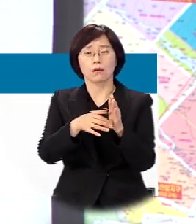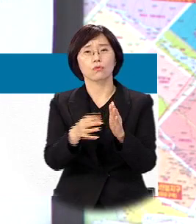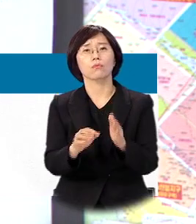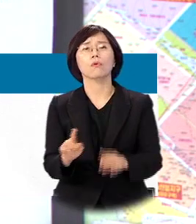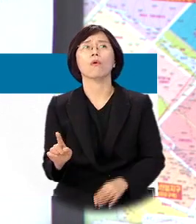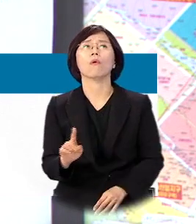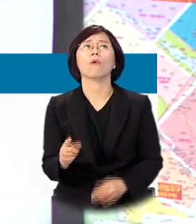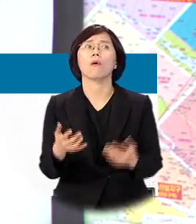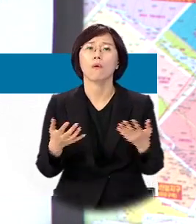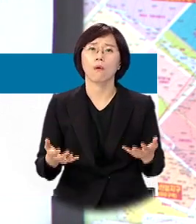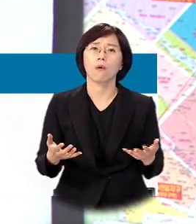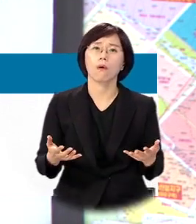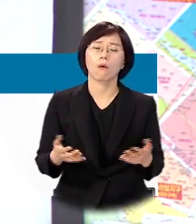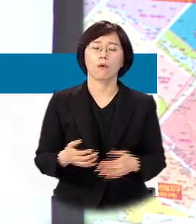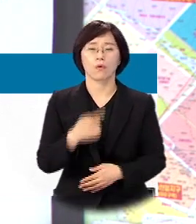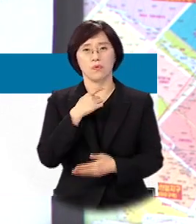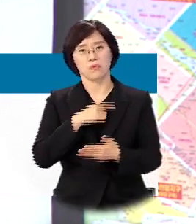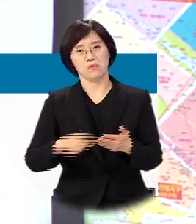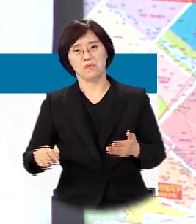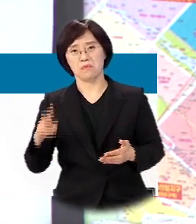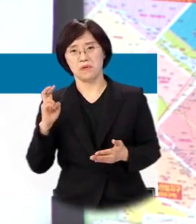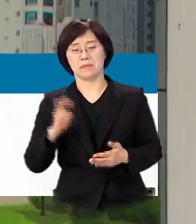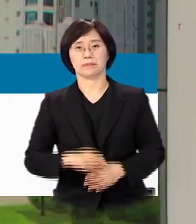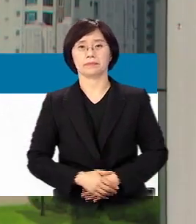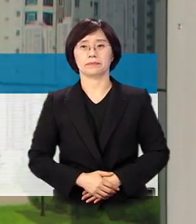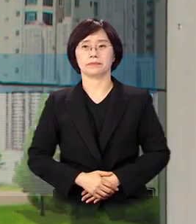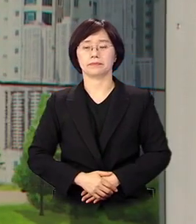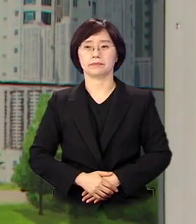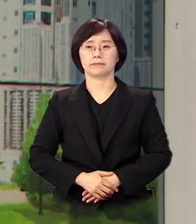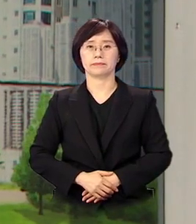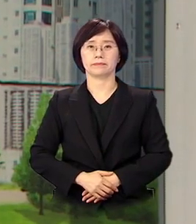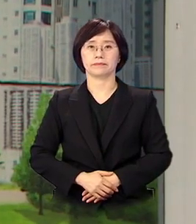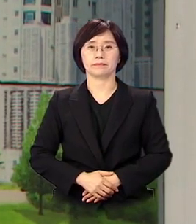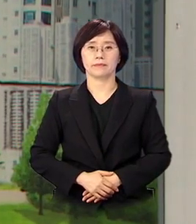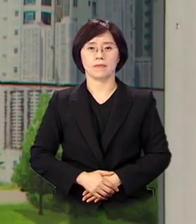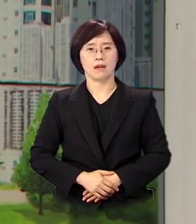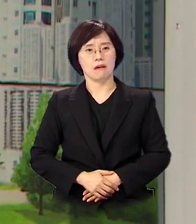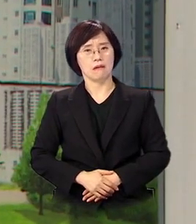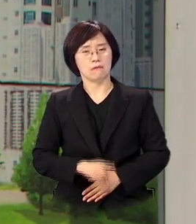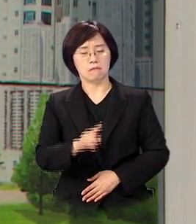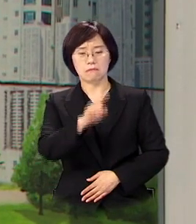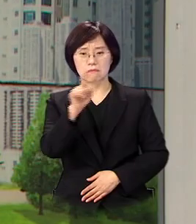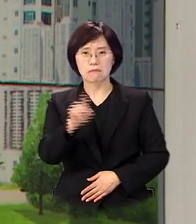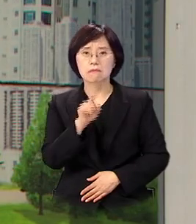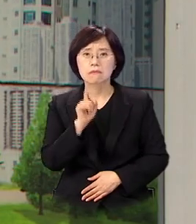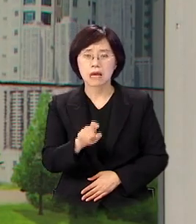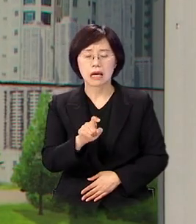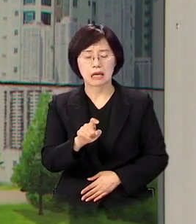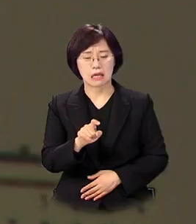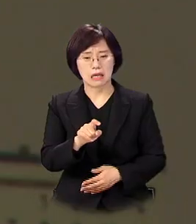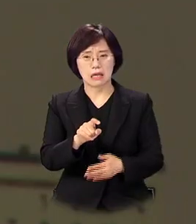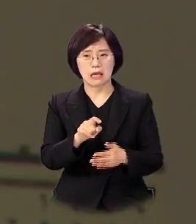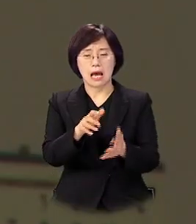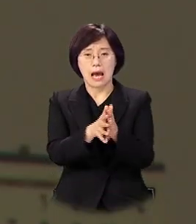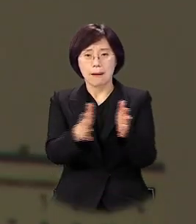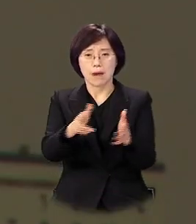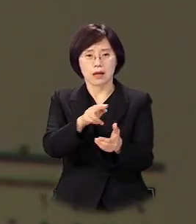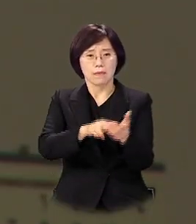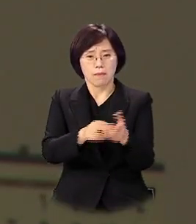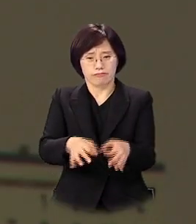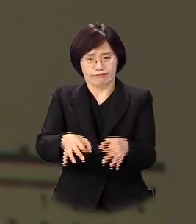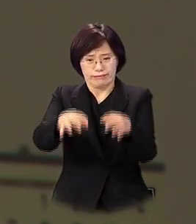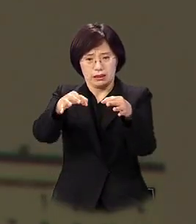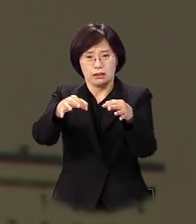사겠죠. 나중에 팔 때는 그 가격을 받겠습니까? 비정상적인 부동산 과열 현상은 결국